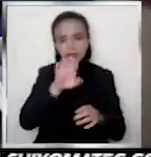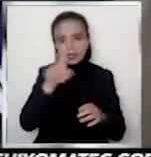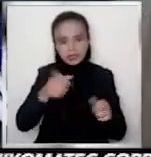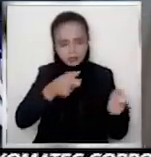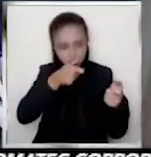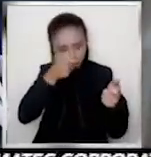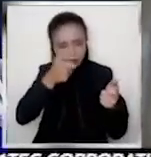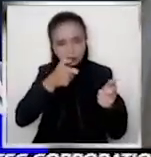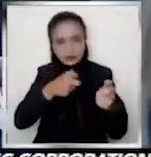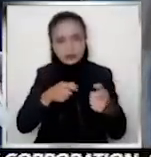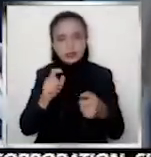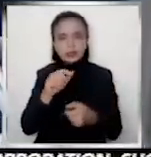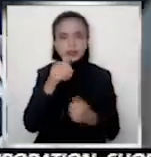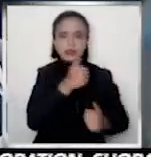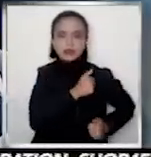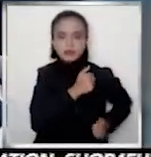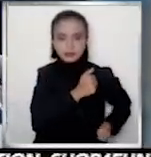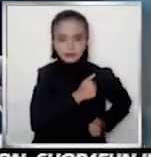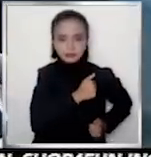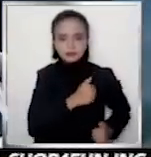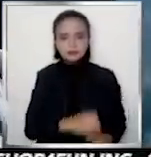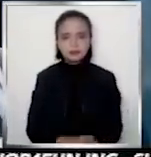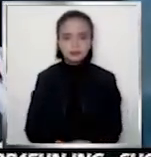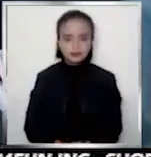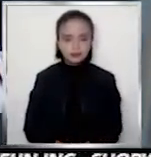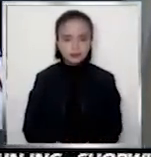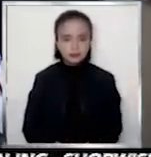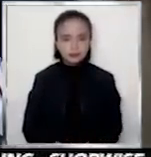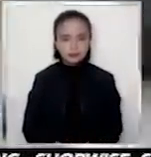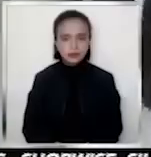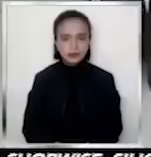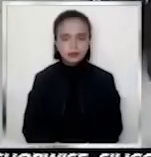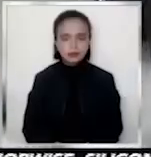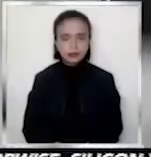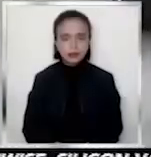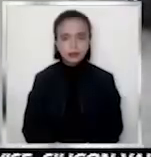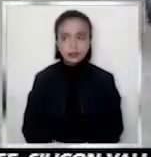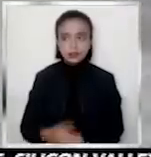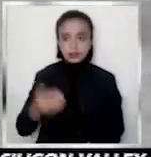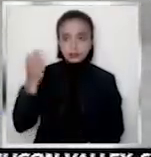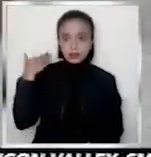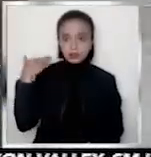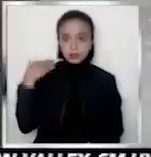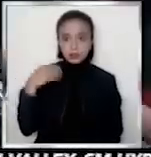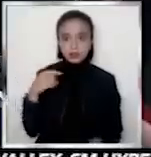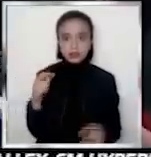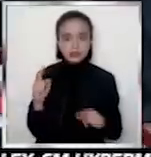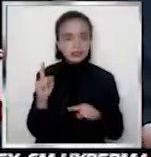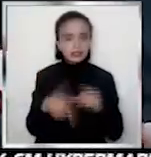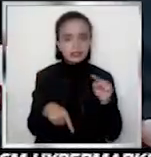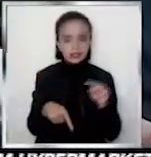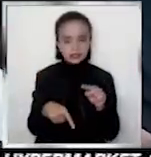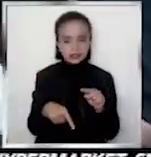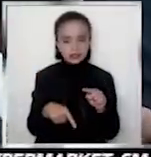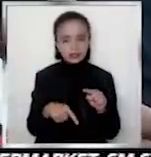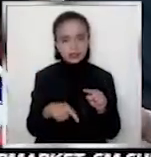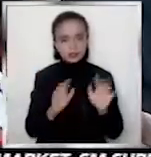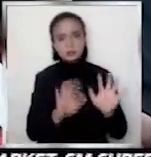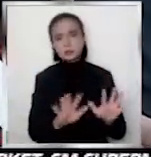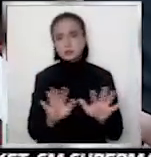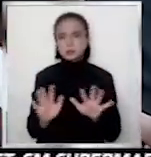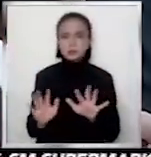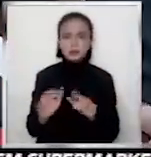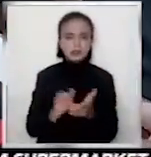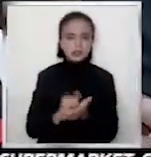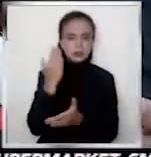mo na naalis na mga trained naman na mga personnel, we cannot just be complacent. That's why nagdala din tayo